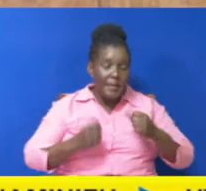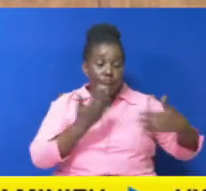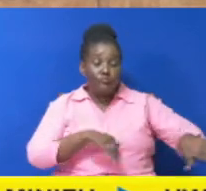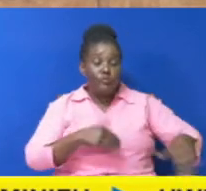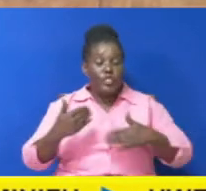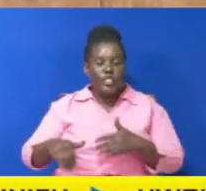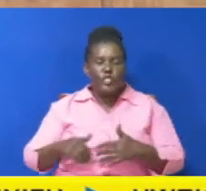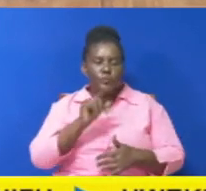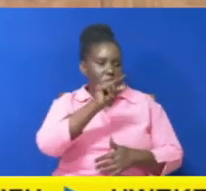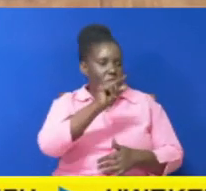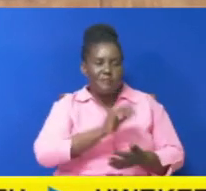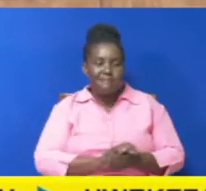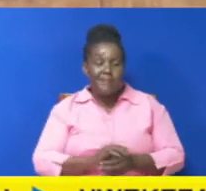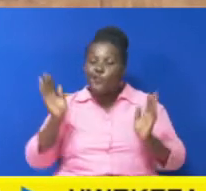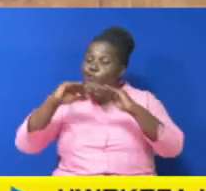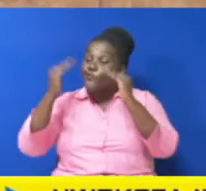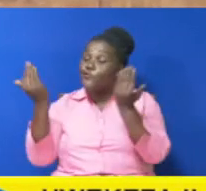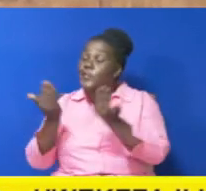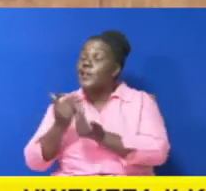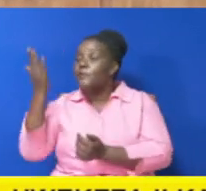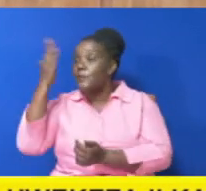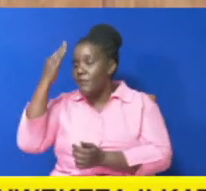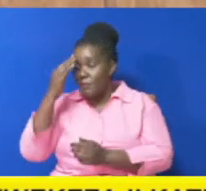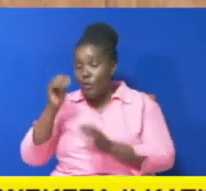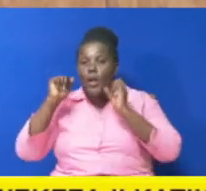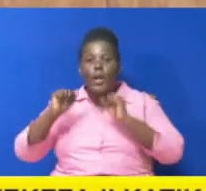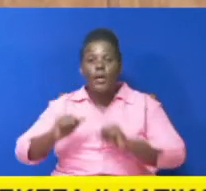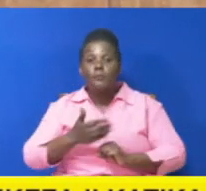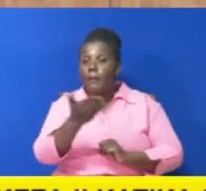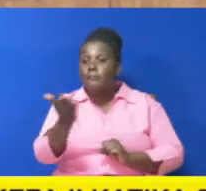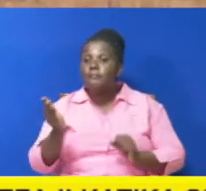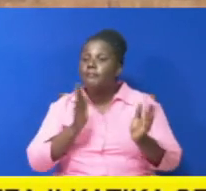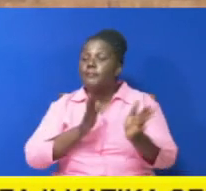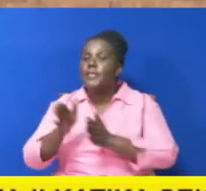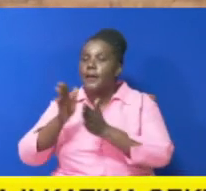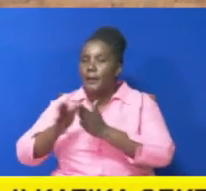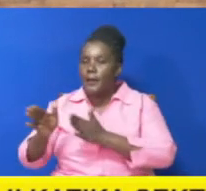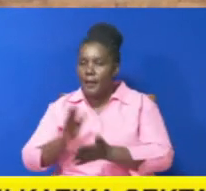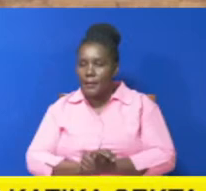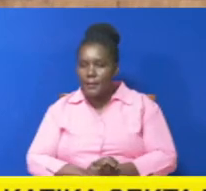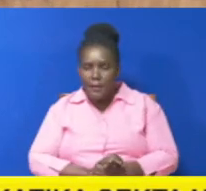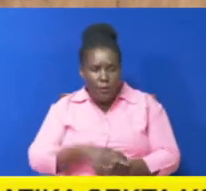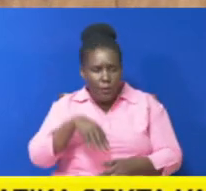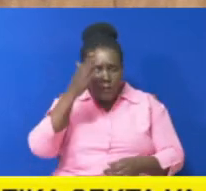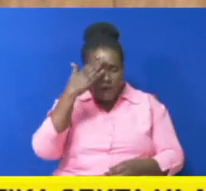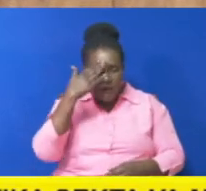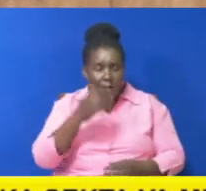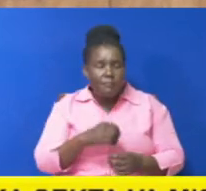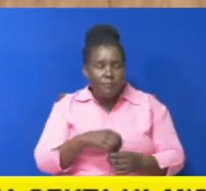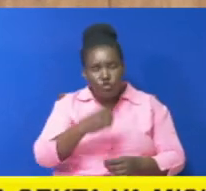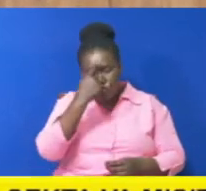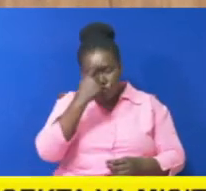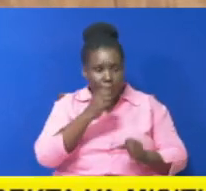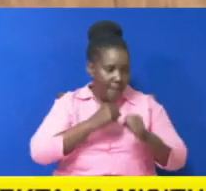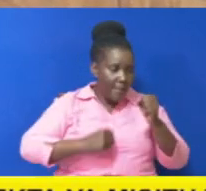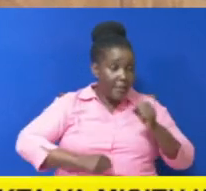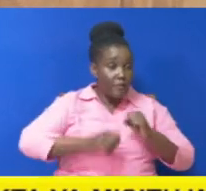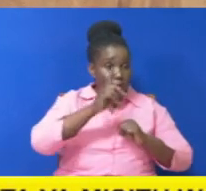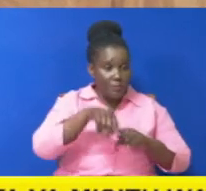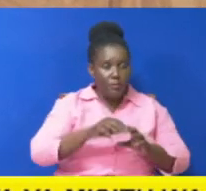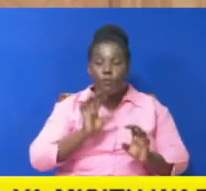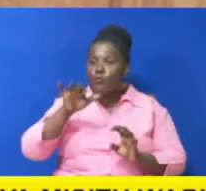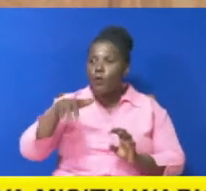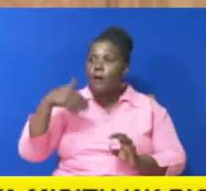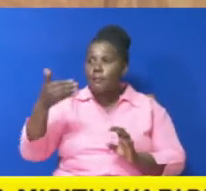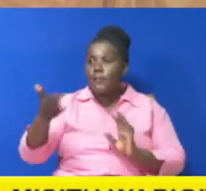dunia nzima inaufahamu. Kwa hiyo inatakiwa ujiandae ipasavyo. Kuwa kama unajua kama Dodoma Marathon ipo mwaka kesho, inatakiwa